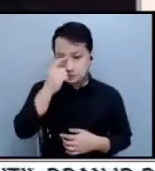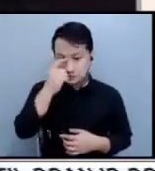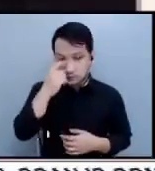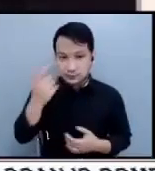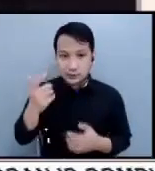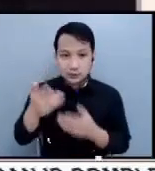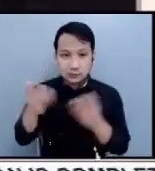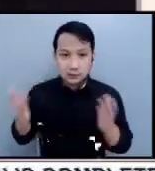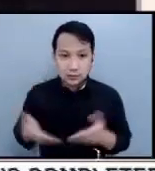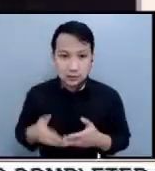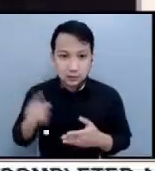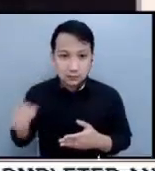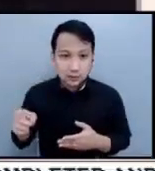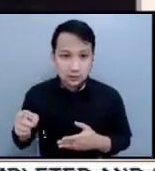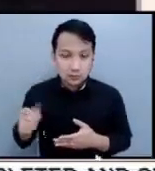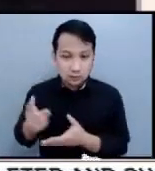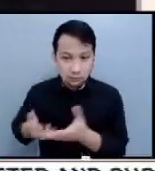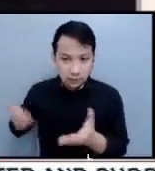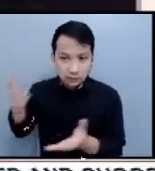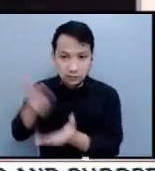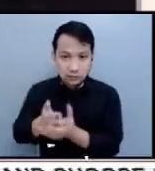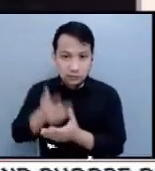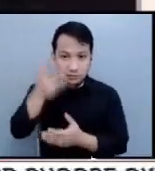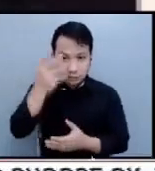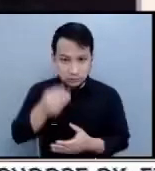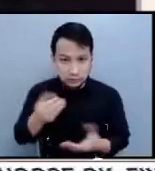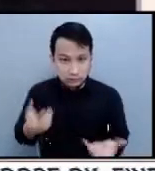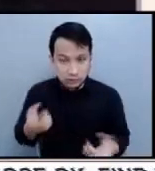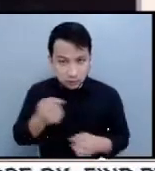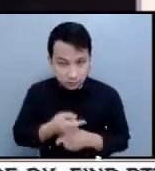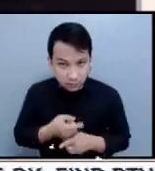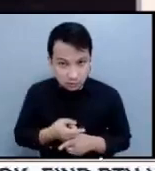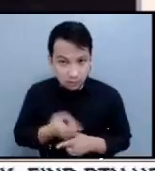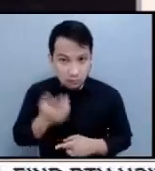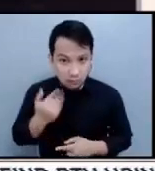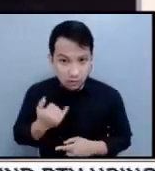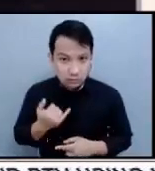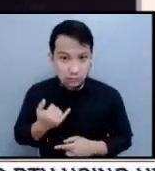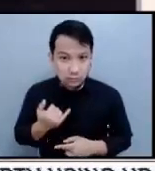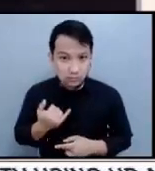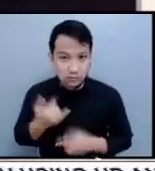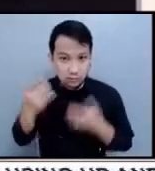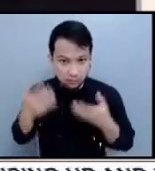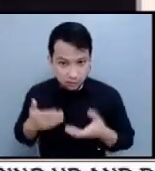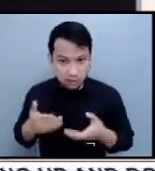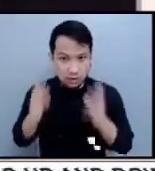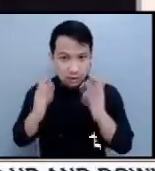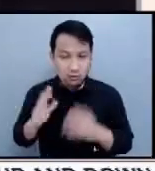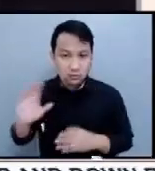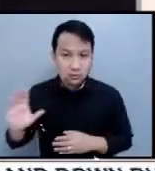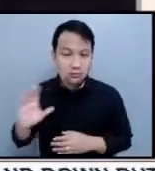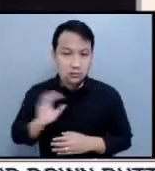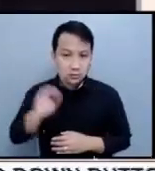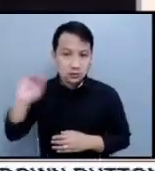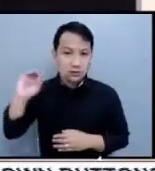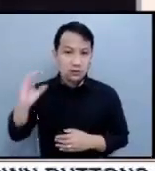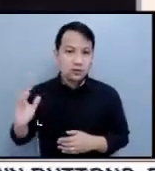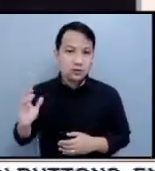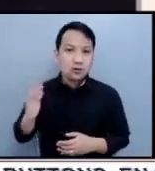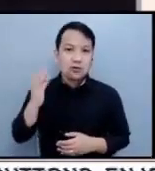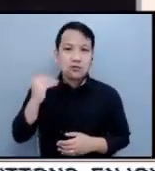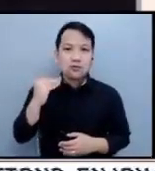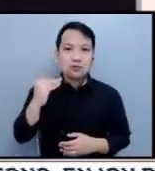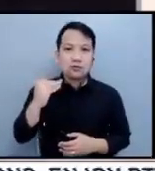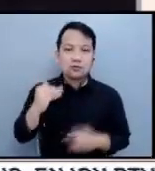lang natutulog ang ating mga kababayan dahil sa hindi po pinapauwi ng kanila mga amo dahil nga positive sila